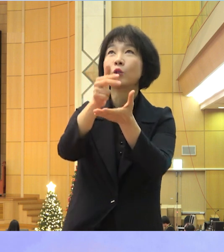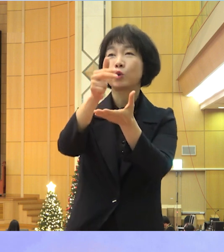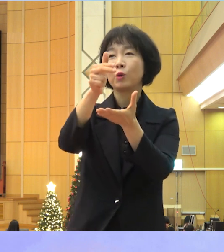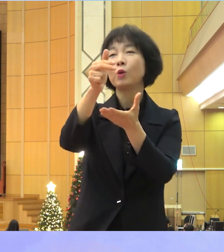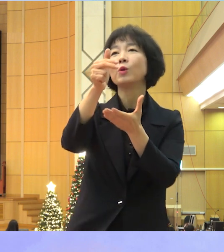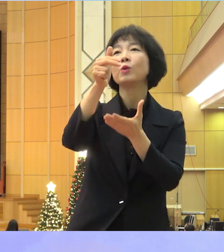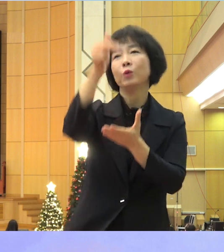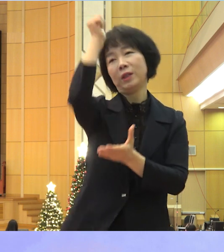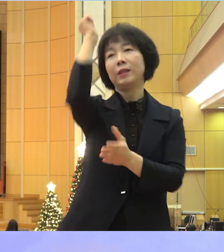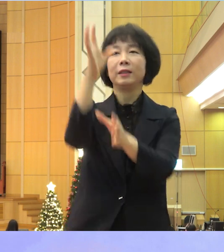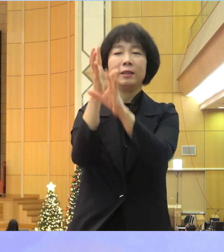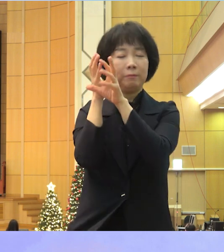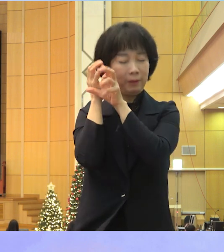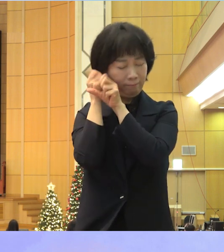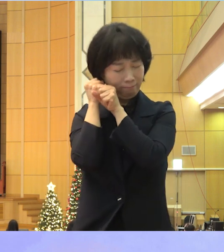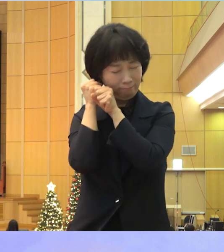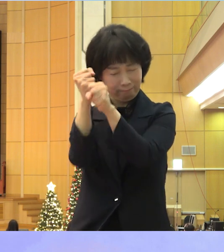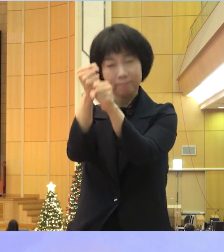힘이라.